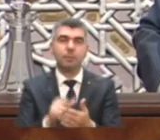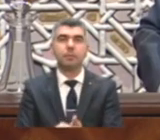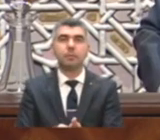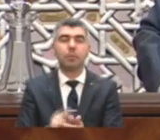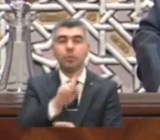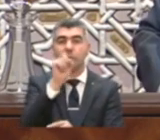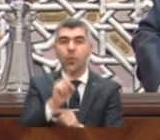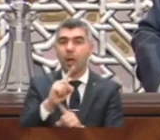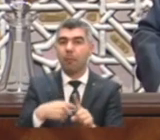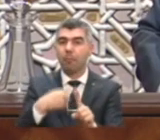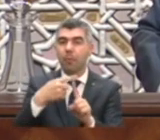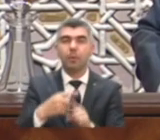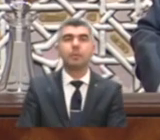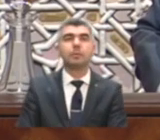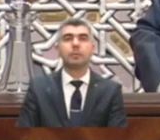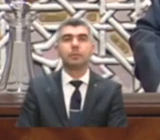تعقيب اضافي؟